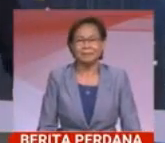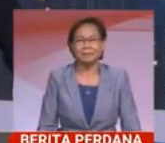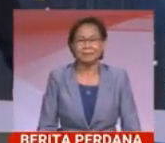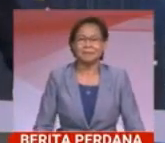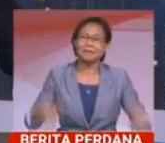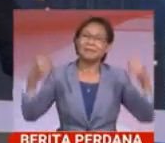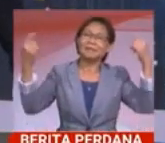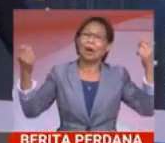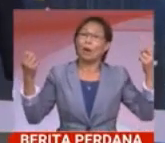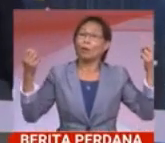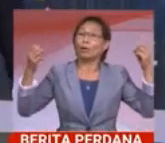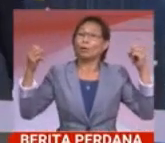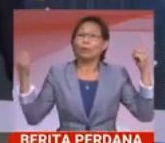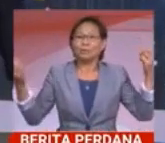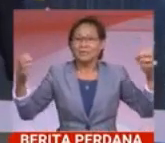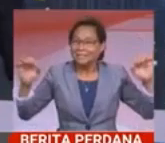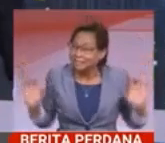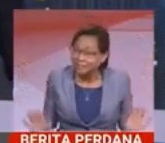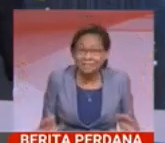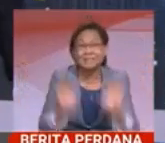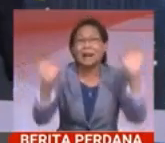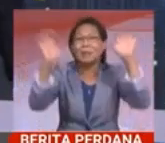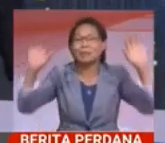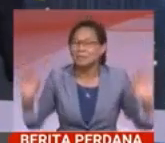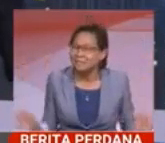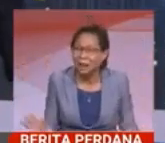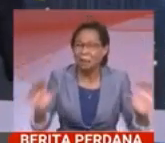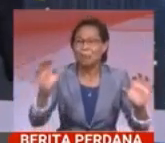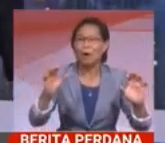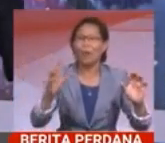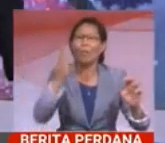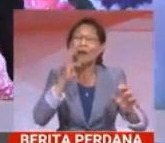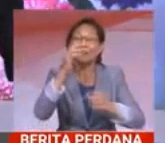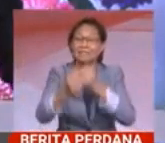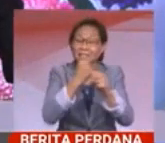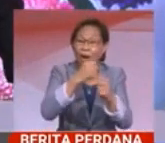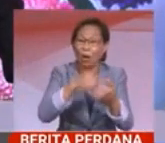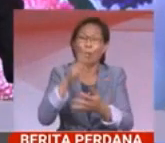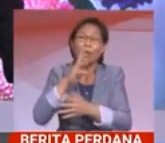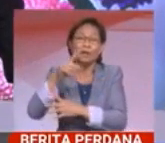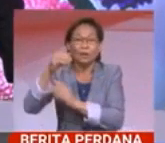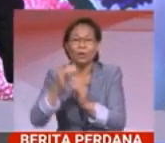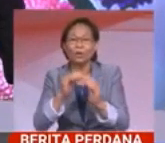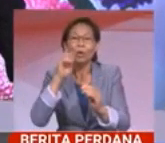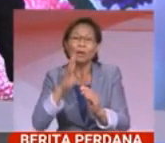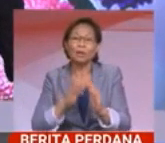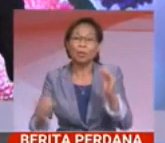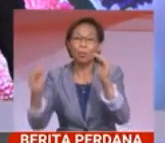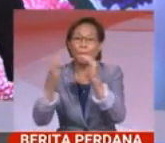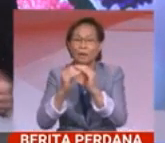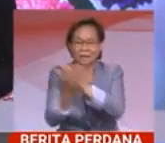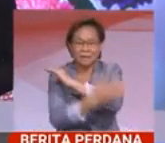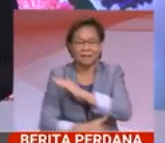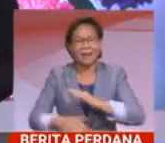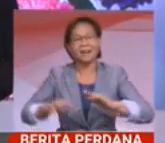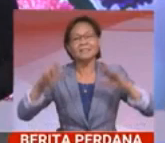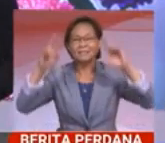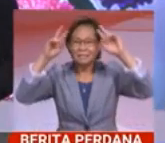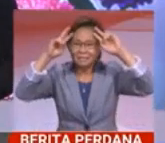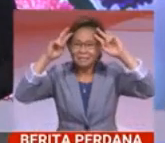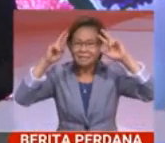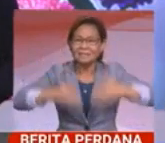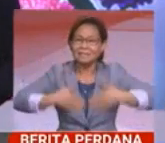sambutan hari wanita kebangsaan tahun ini yang bertemakan wanita wajah negara sejahtera bersesuaian dengan